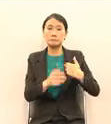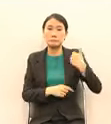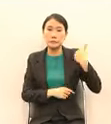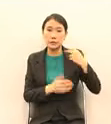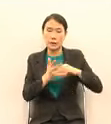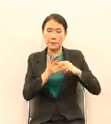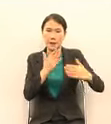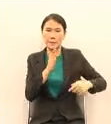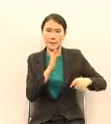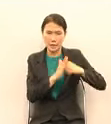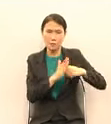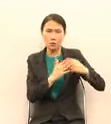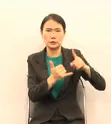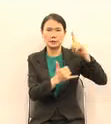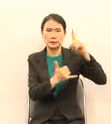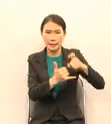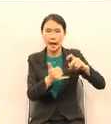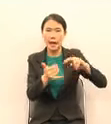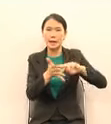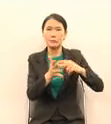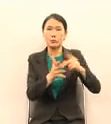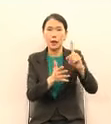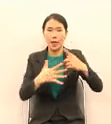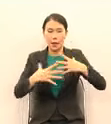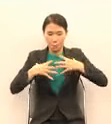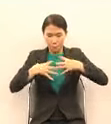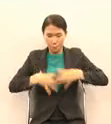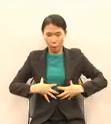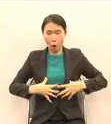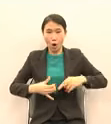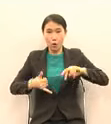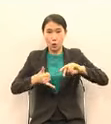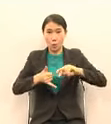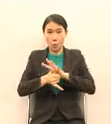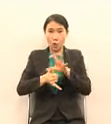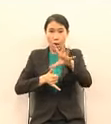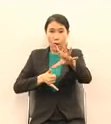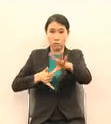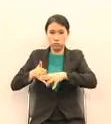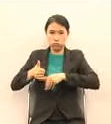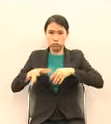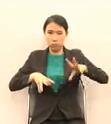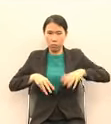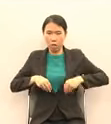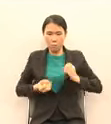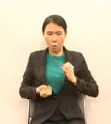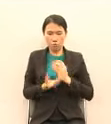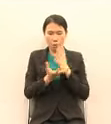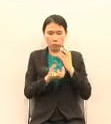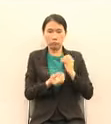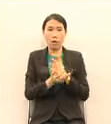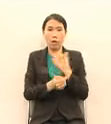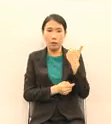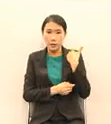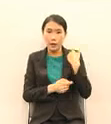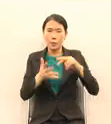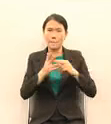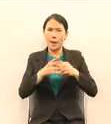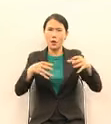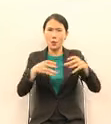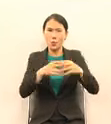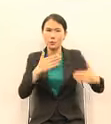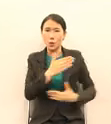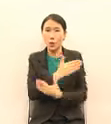ก็มักจะเป็นกรณีที่ลุกลามเข้าไปในปอดนะครับแล้วก็ทำให้อวัยวะอื่นๆมีปัญหาเพราะฉะนั้นกลุ่มเสี่ยงสำคัญก็จะเป็นกลุ่ม